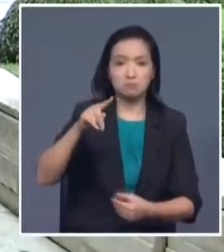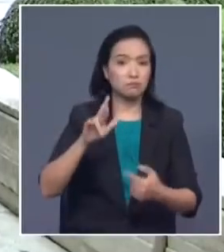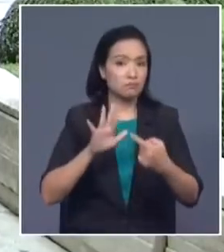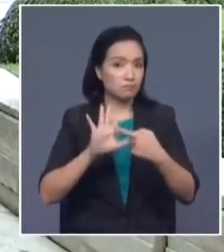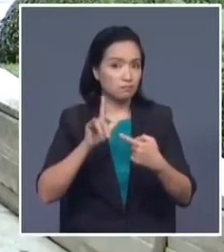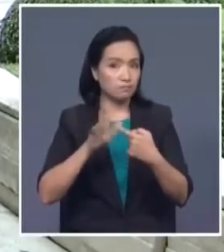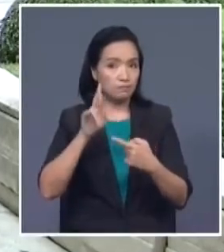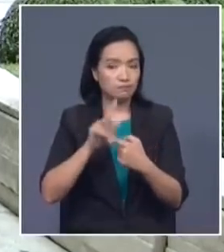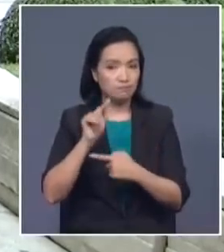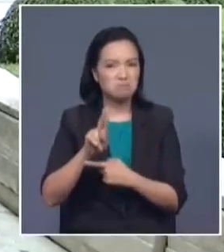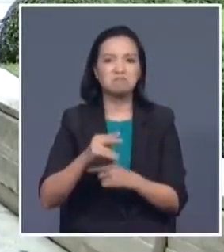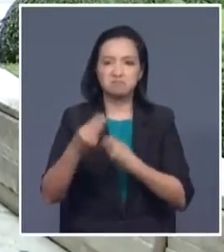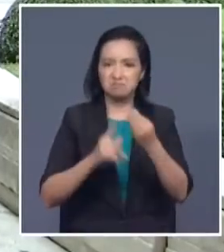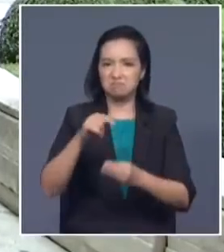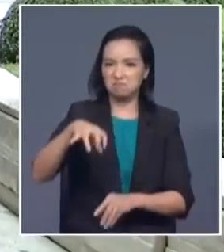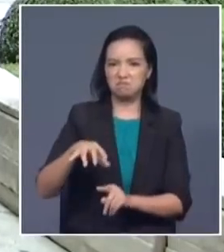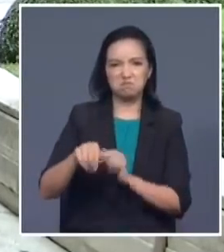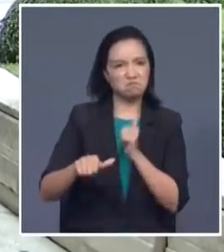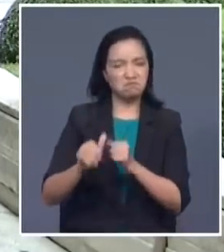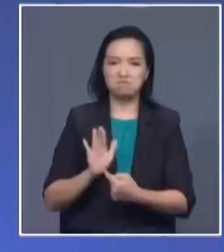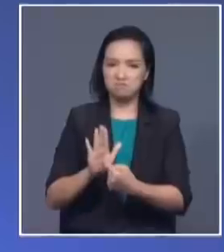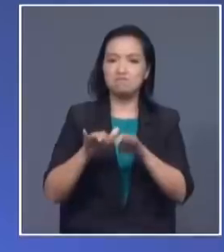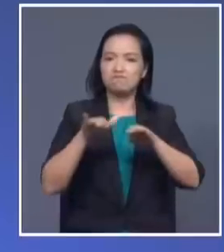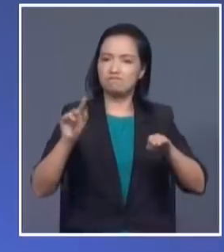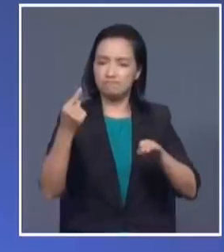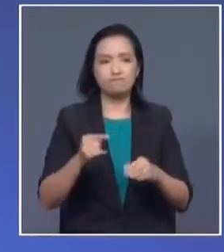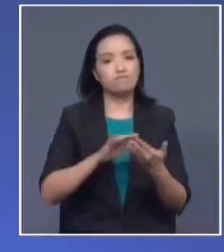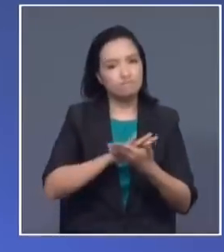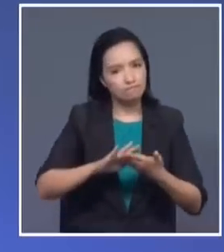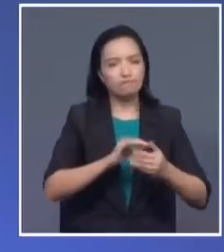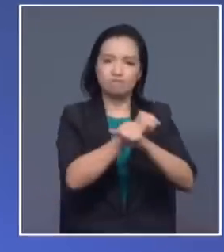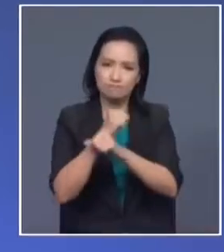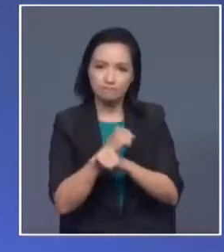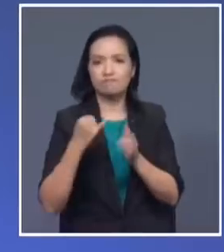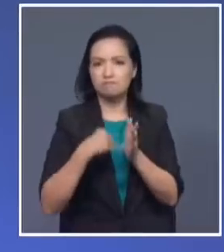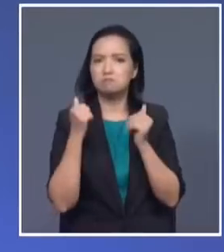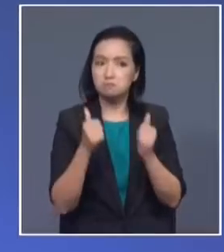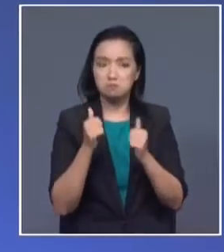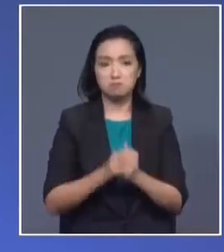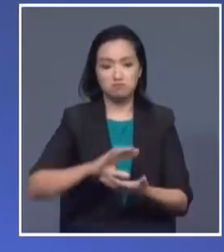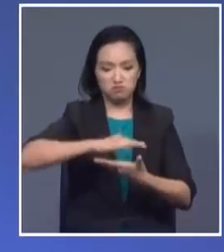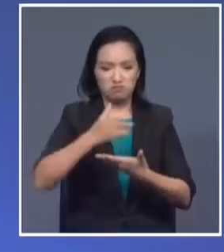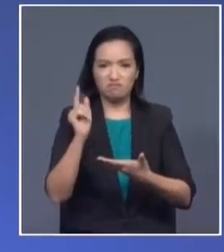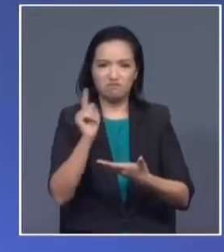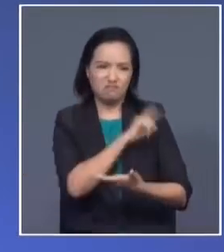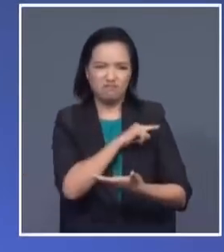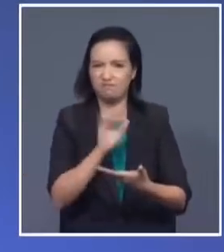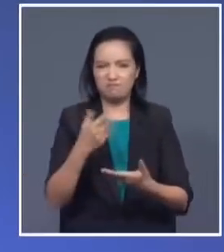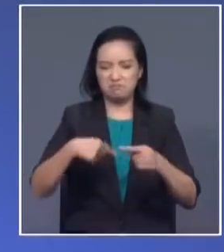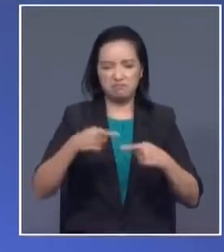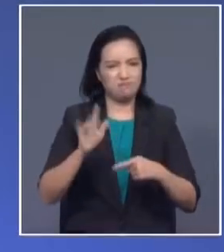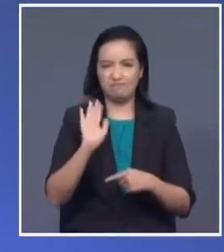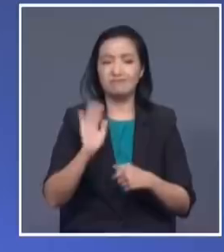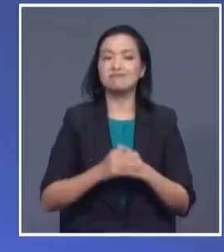าคตที่จะเน้นการสร้างมาตรฐานใหม่คือความสะอาดปลอดภัยสะดวกและไม่ใช้โฟมลดถุงพลาสติกโดยมีการ